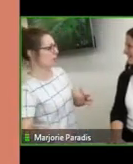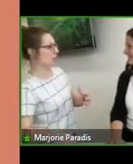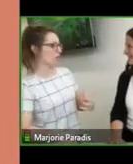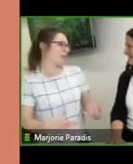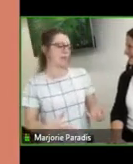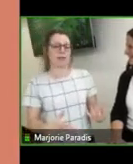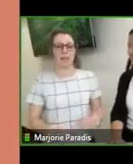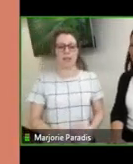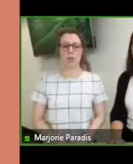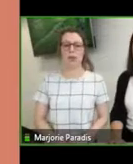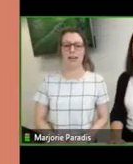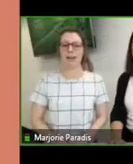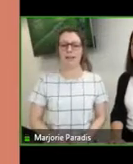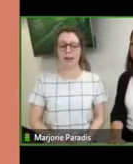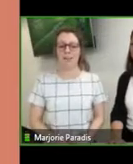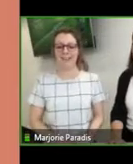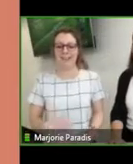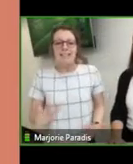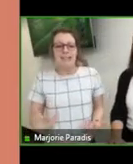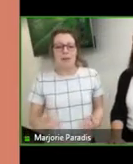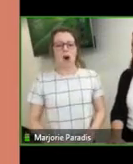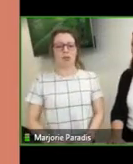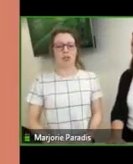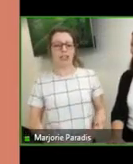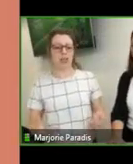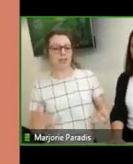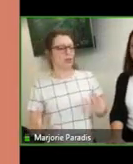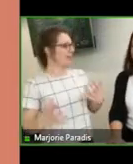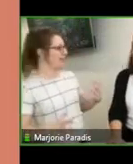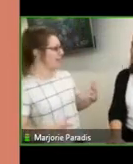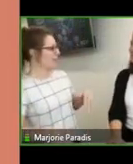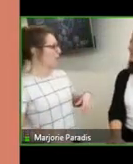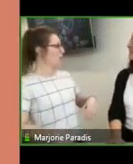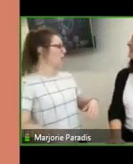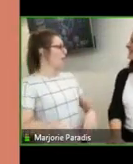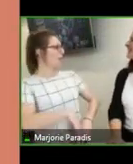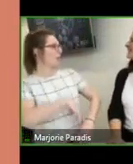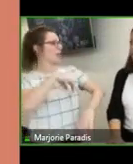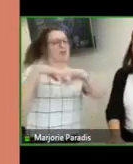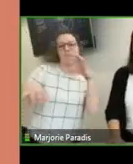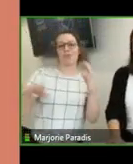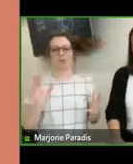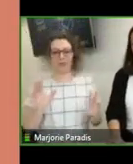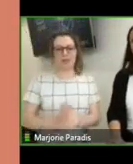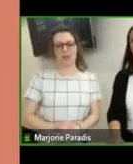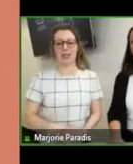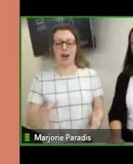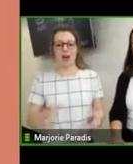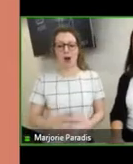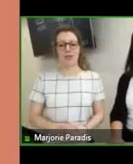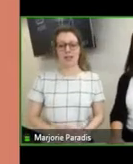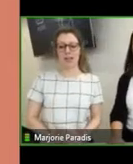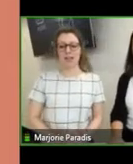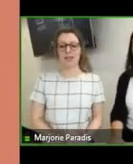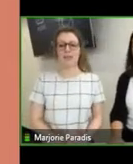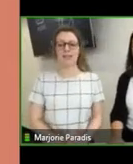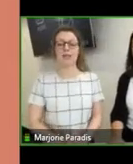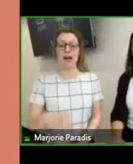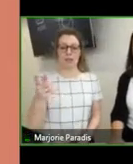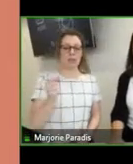importe, quelque chose qui finalement n'a pas réellement d'impact, bon, se questionner sur les intentions de l'auteur, c'est comme, on s'en sort